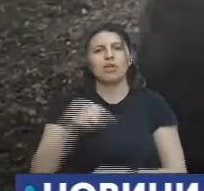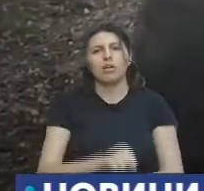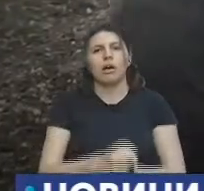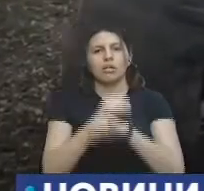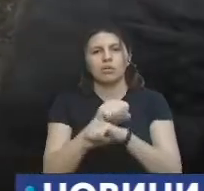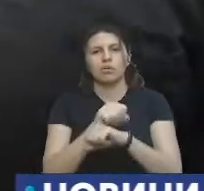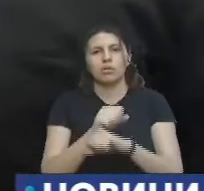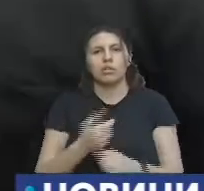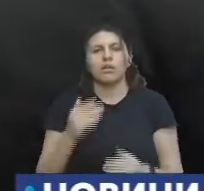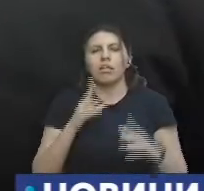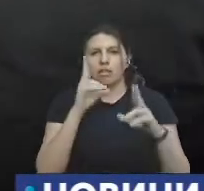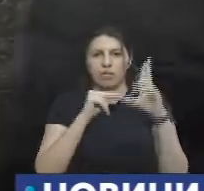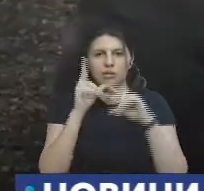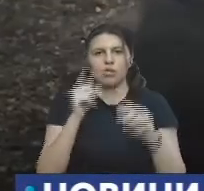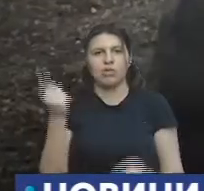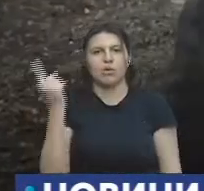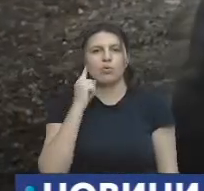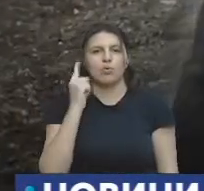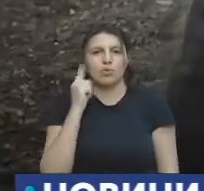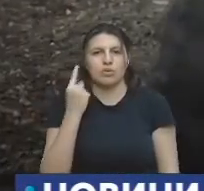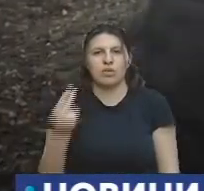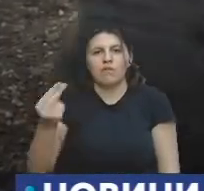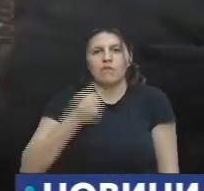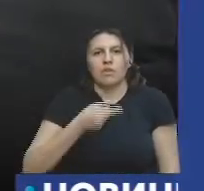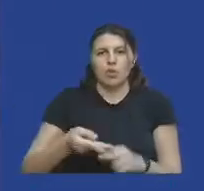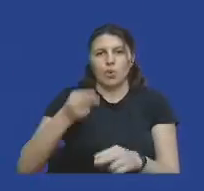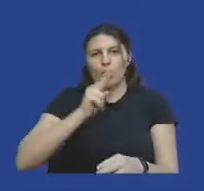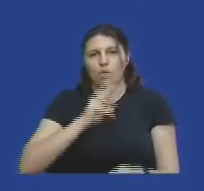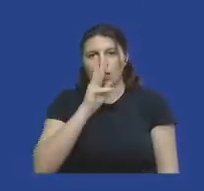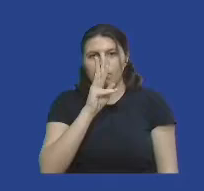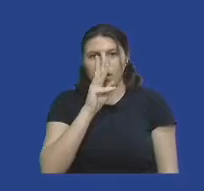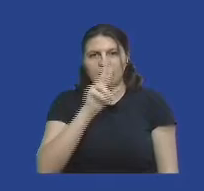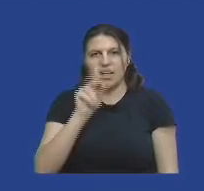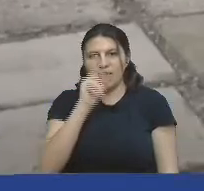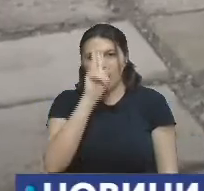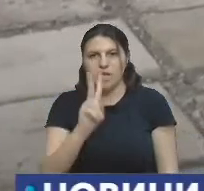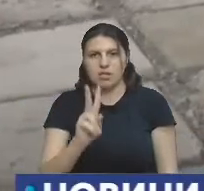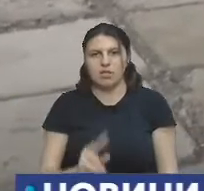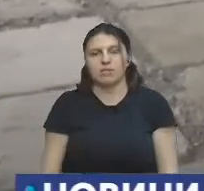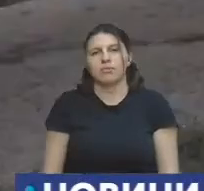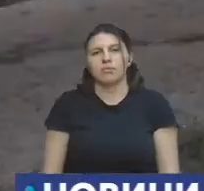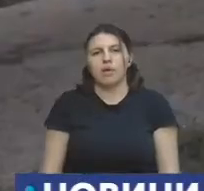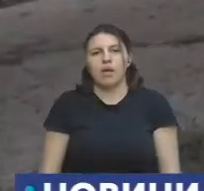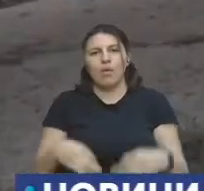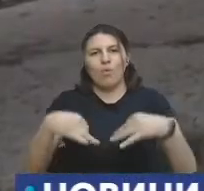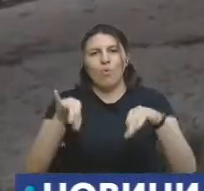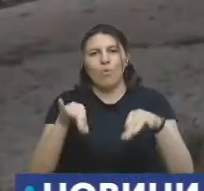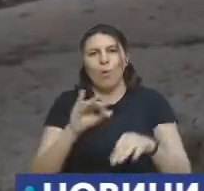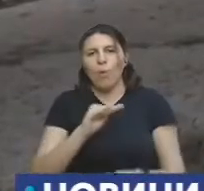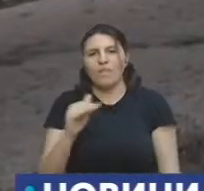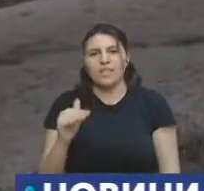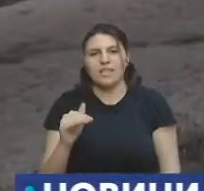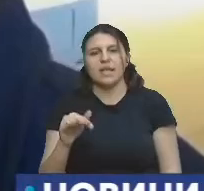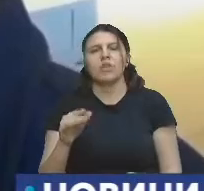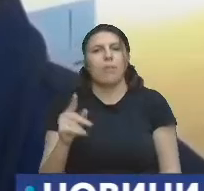сподіваюся, що нас услышать. Наконец-то виплатить нам задолженість за заробітну плату за 2 місяці. Мобільний офіс на колесах сьогодні вперше